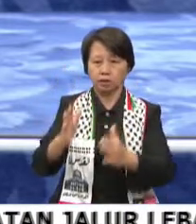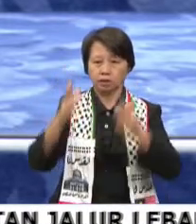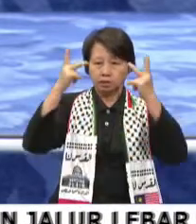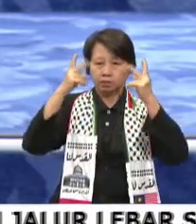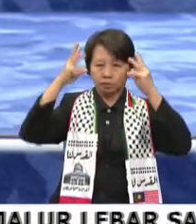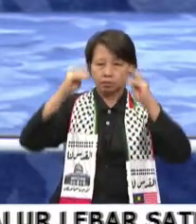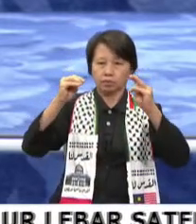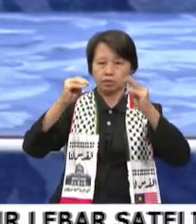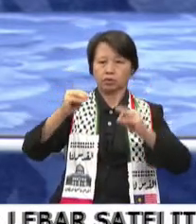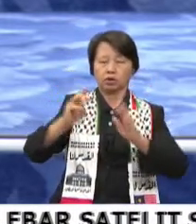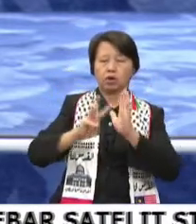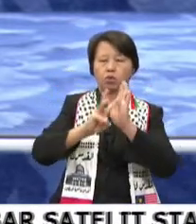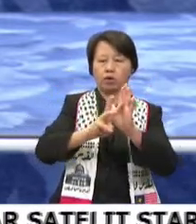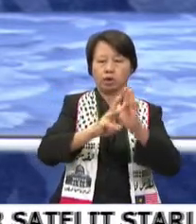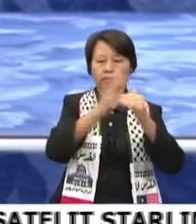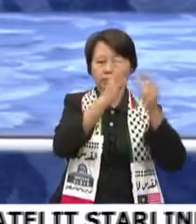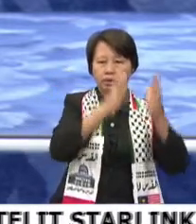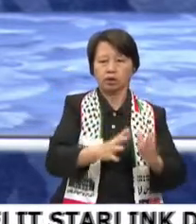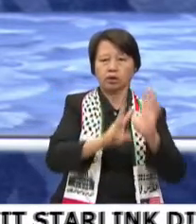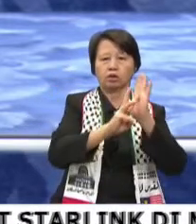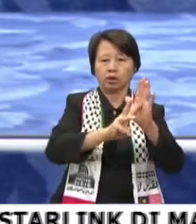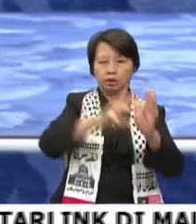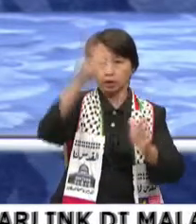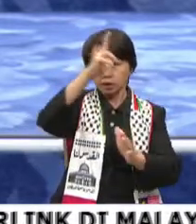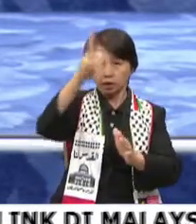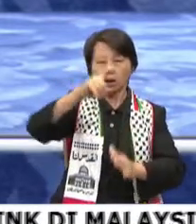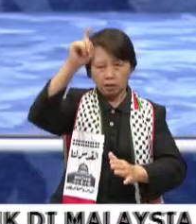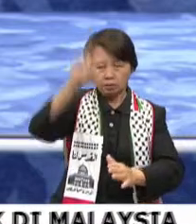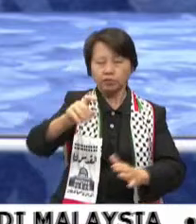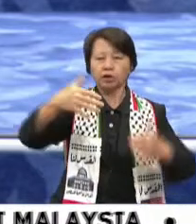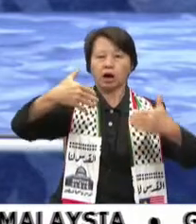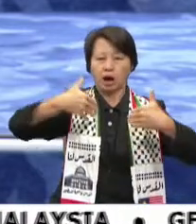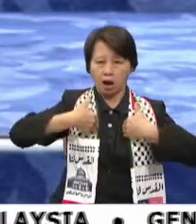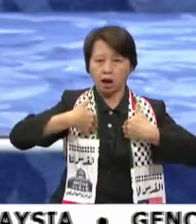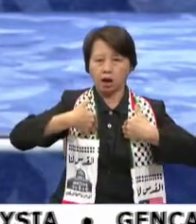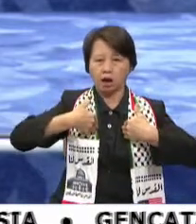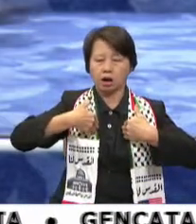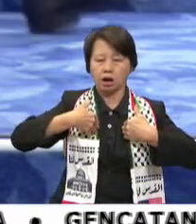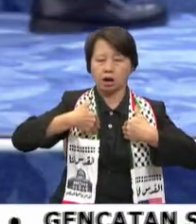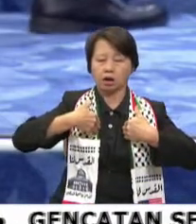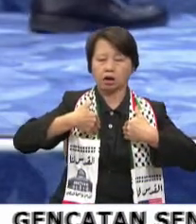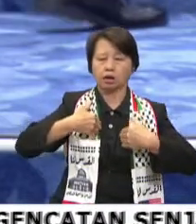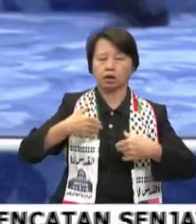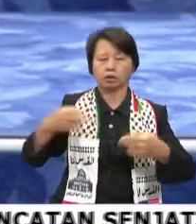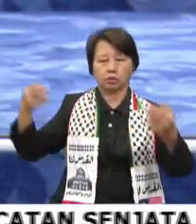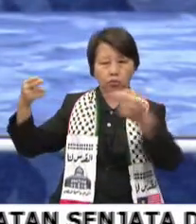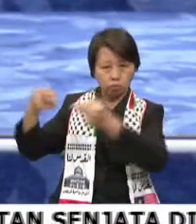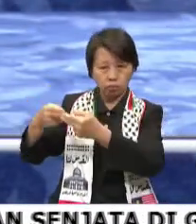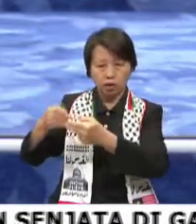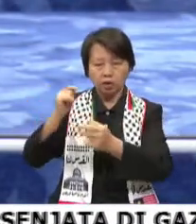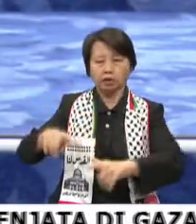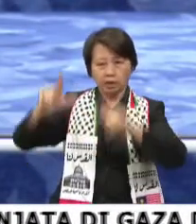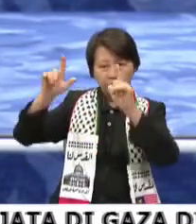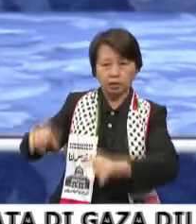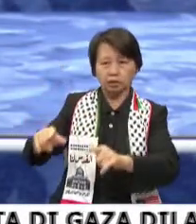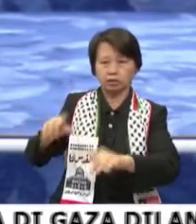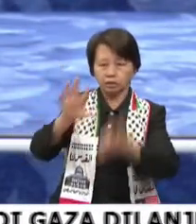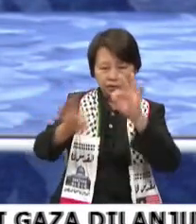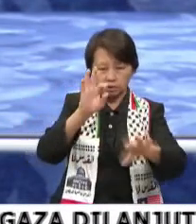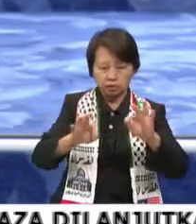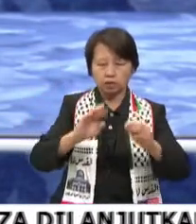Menteri wakil pembangkang wakil kerajaan itu harus adaan itu yang sebab kita Letakkan sekarang ni